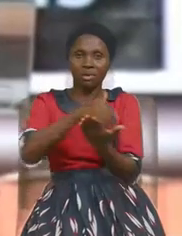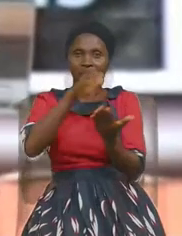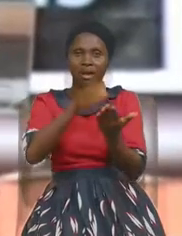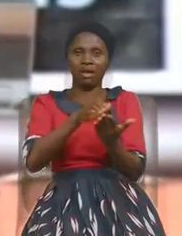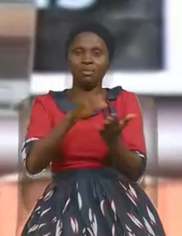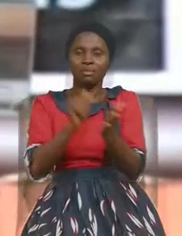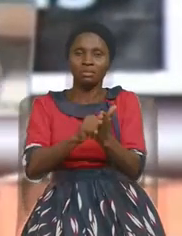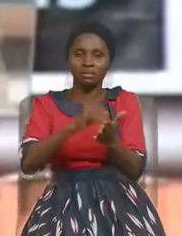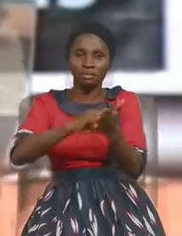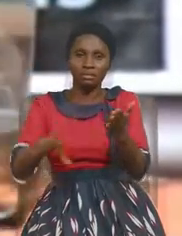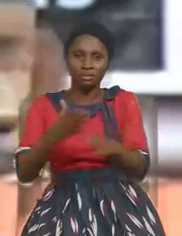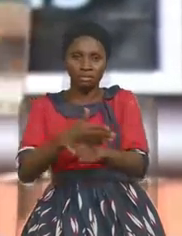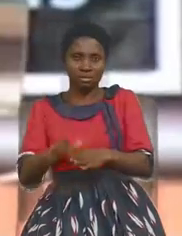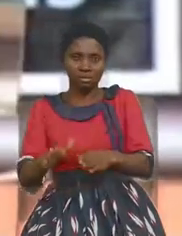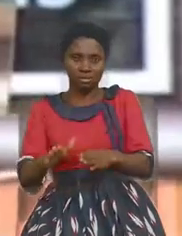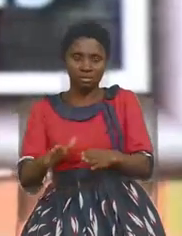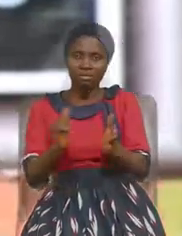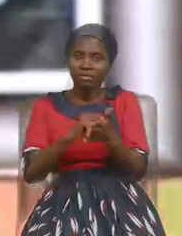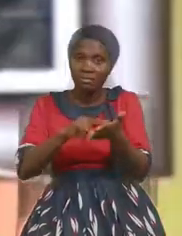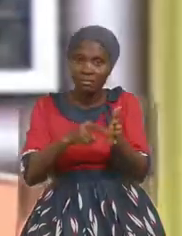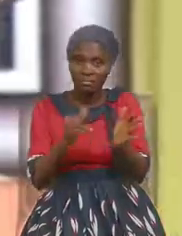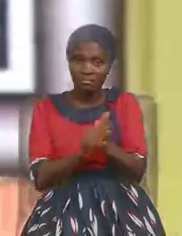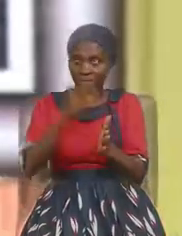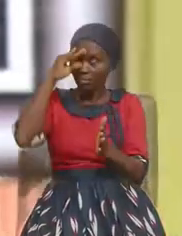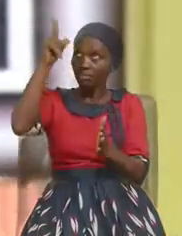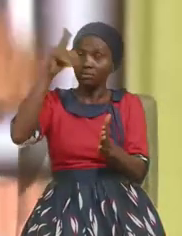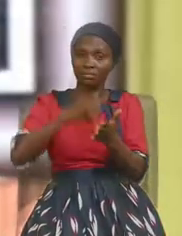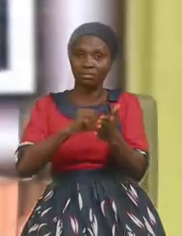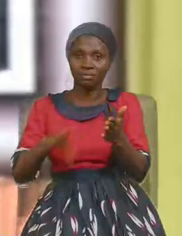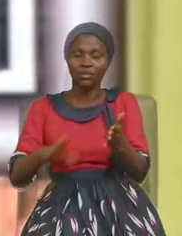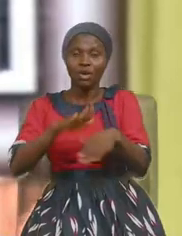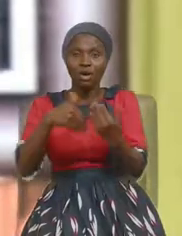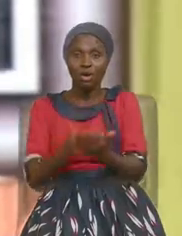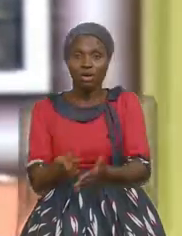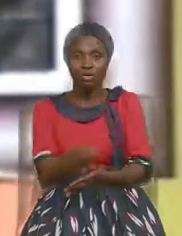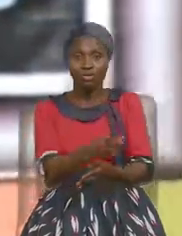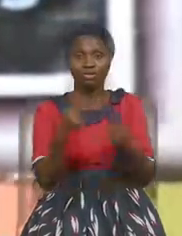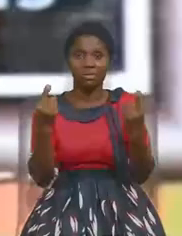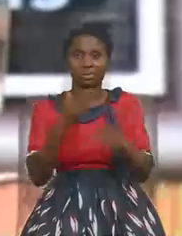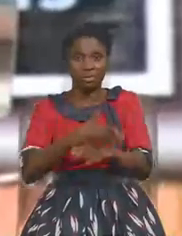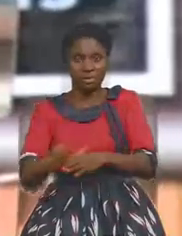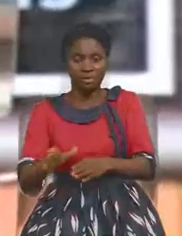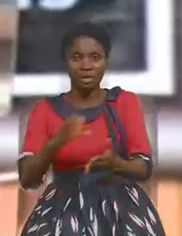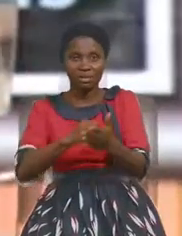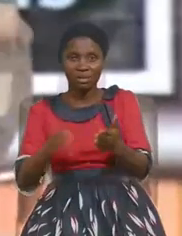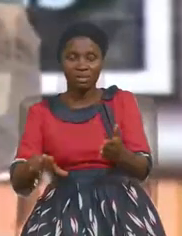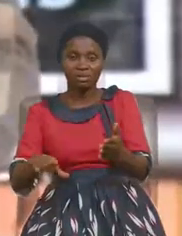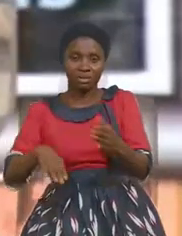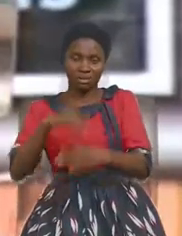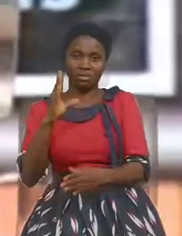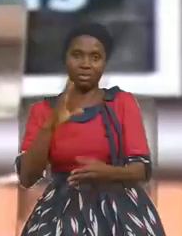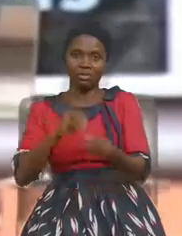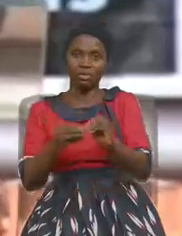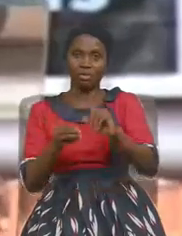ôte, c'est-à-dire, il ôte tous ses péchés. Il ôte premièrement